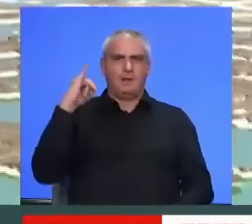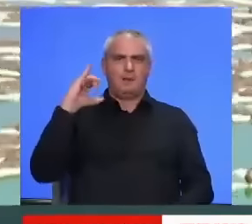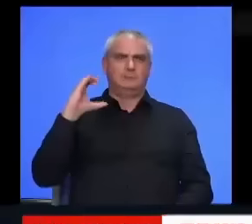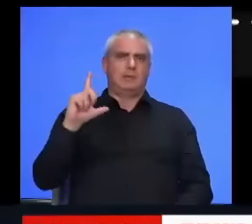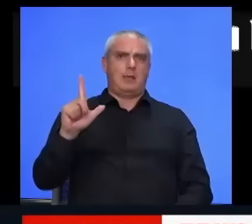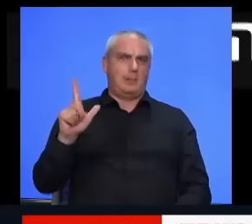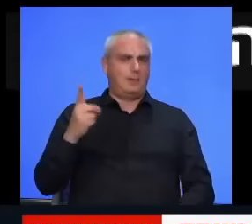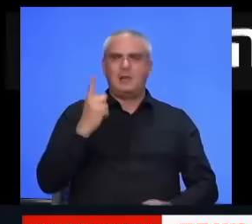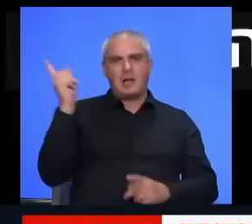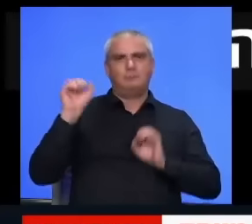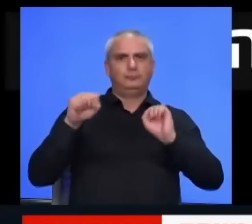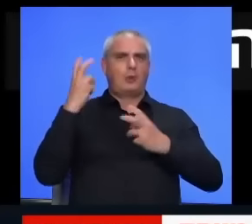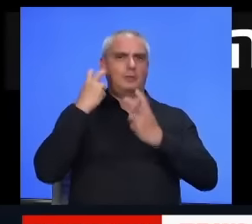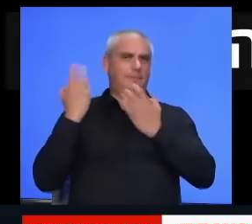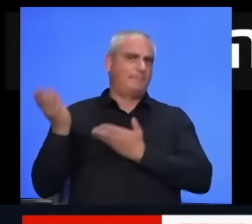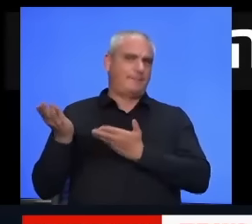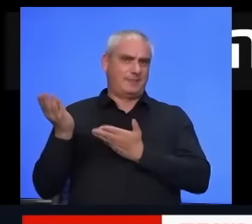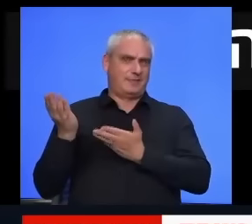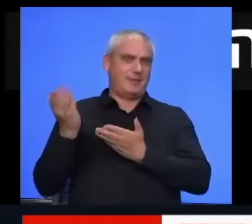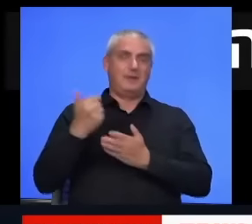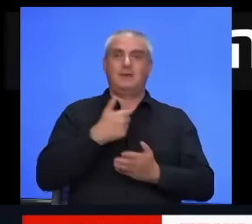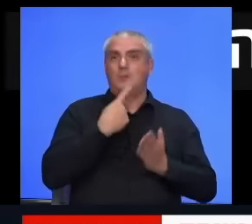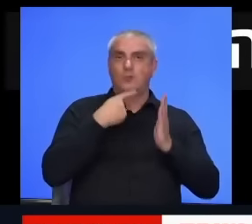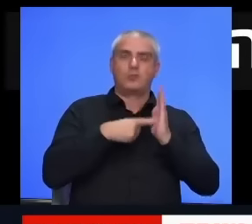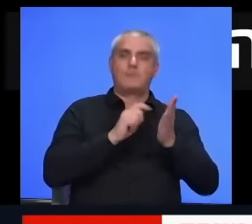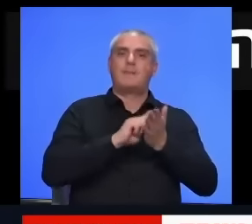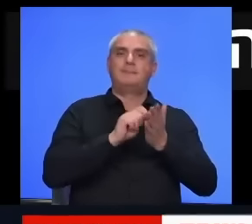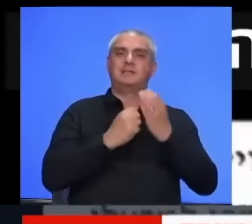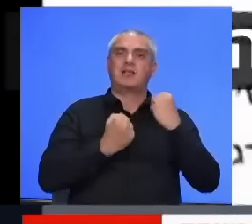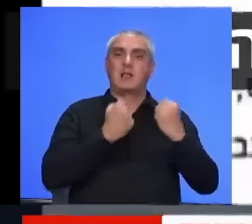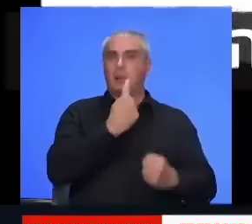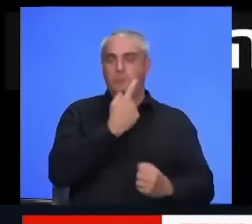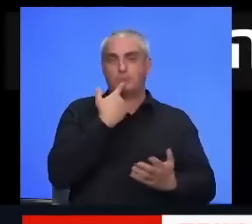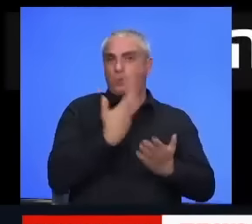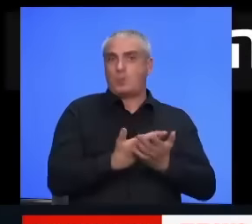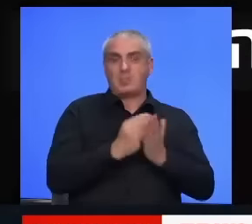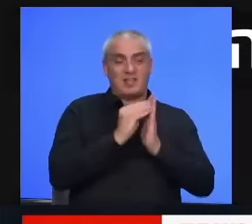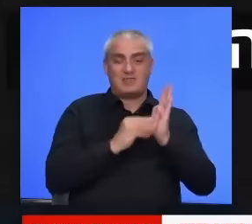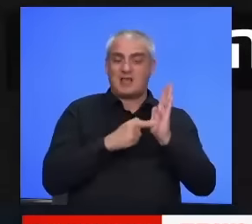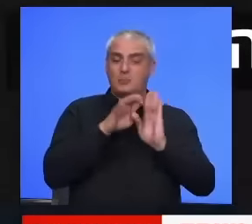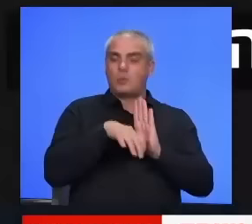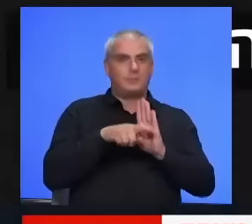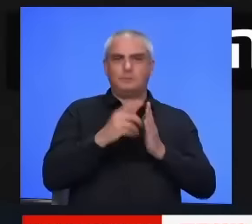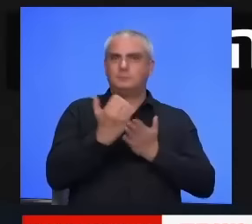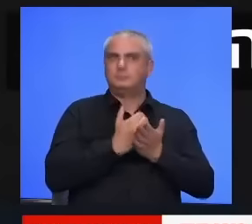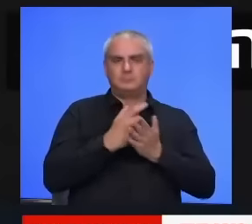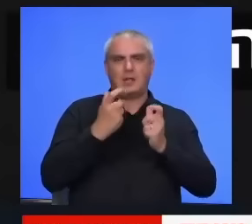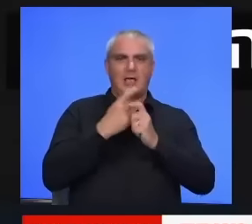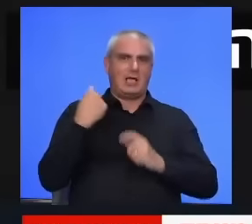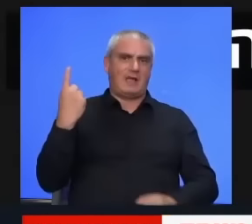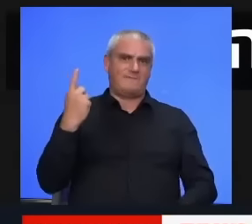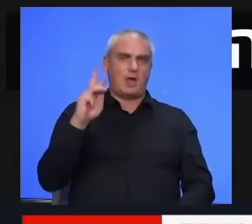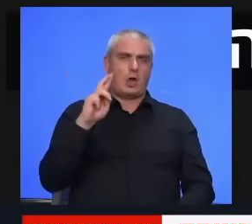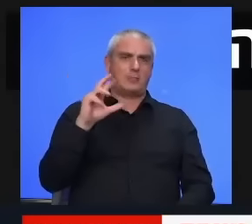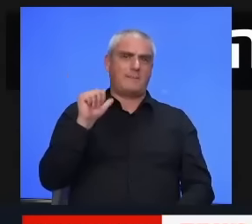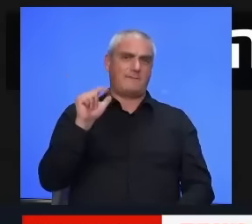מי ששולטים במידע. הנה לדוגמה, משרד האנרגיה בעצמו מודה שנתונים גיאולוגיים נאספים בידי חברת רותם אמפרט